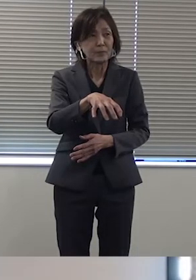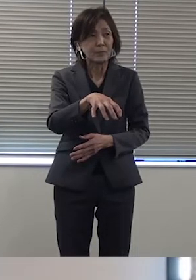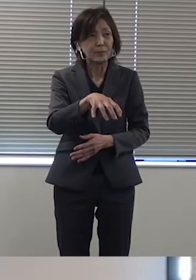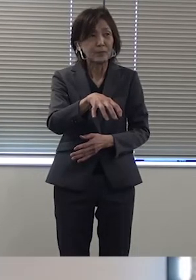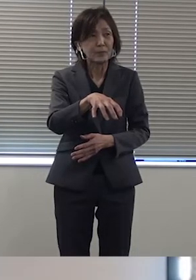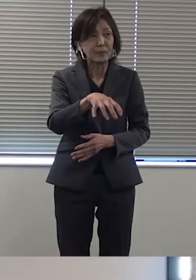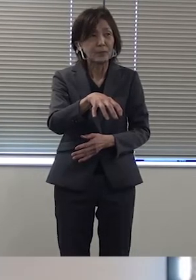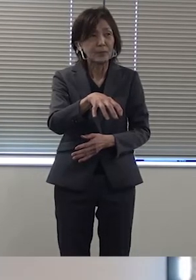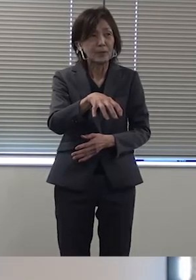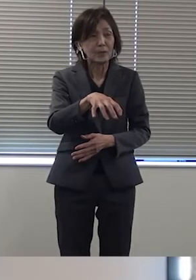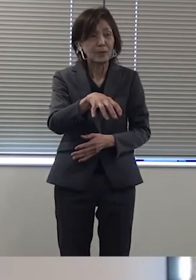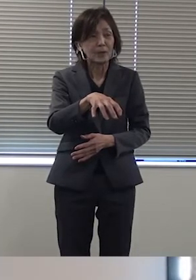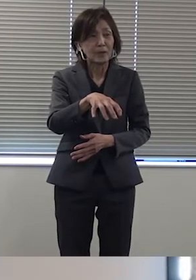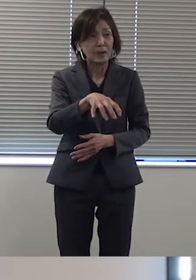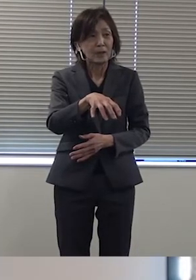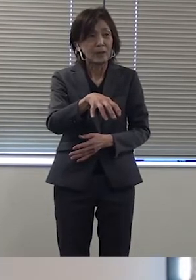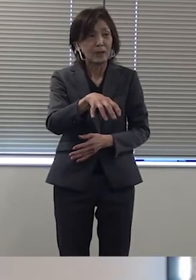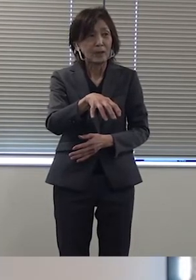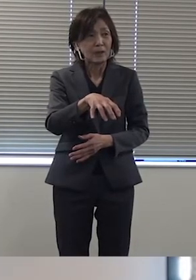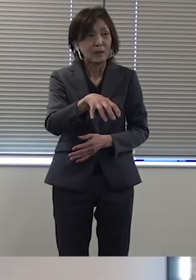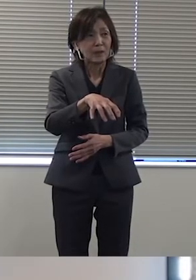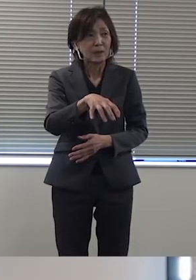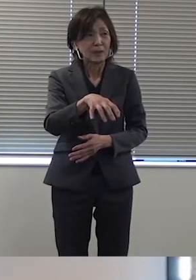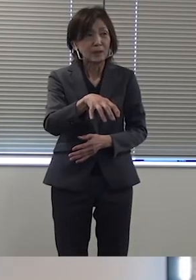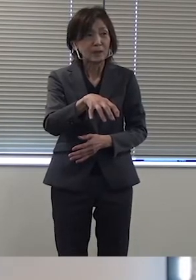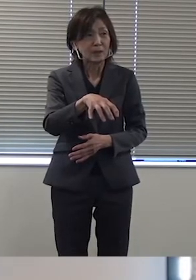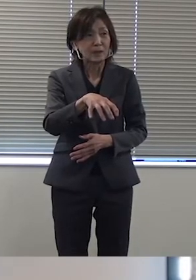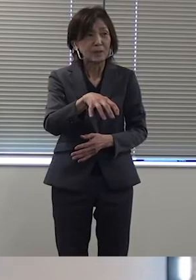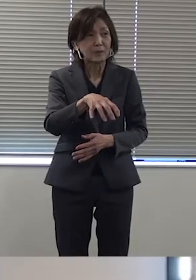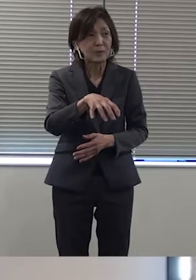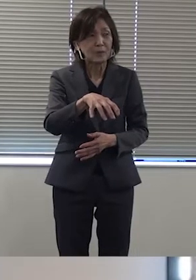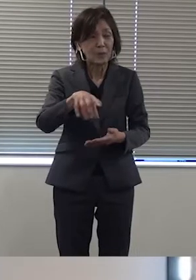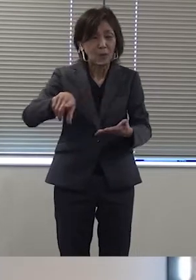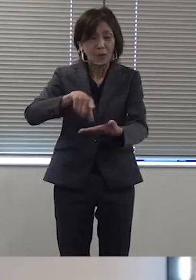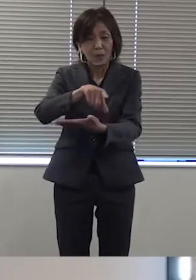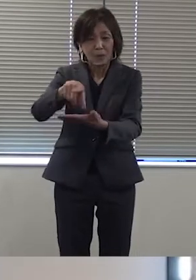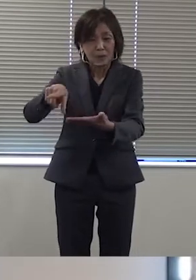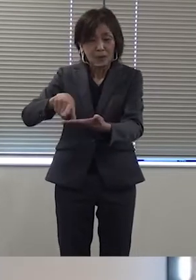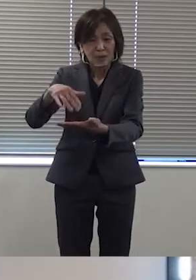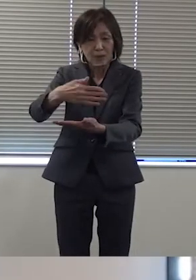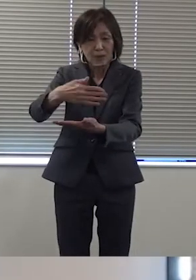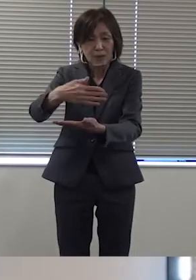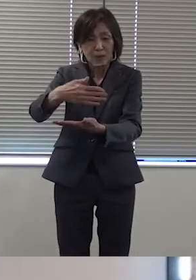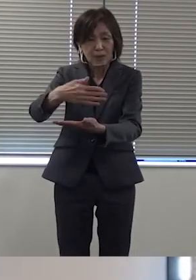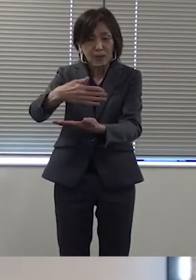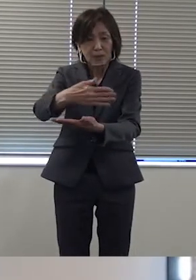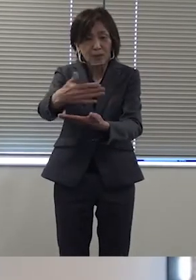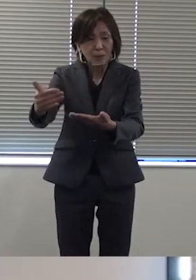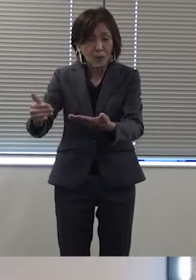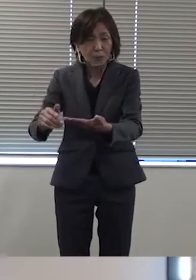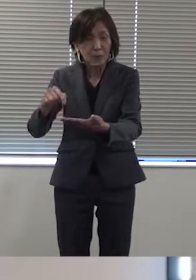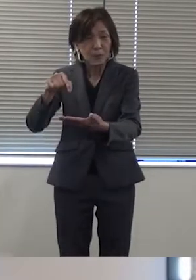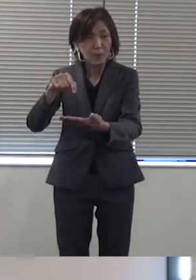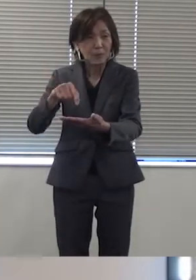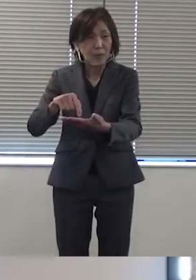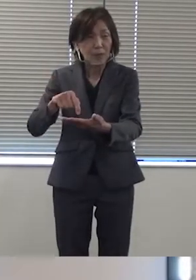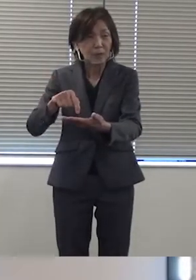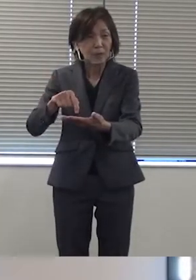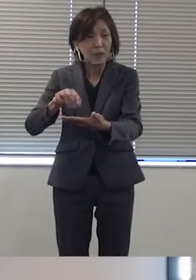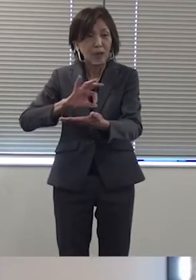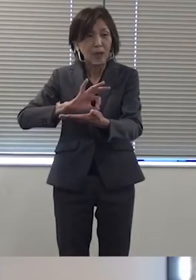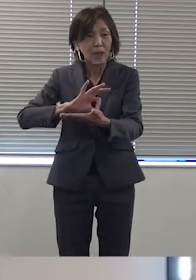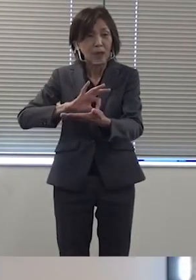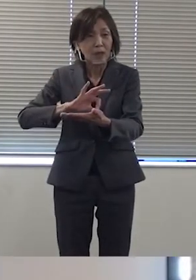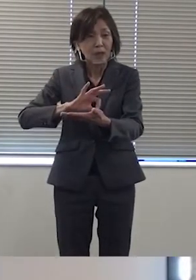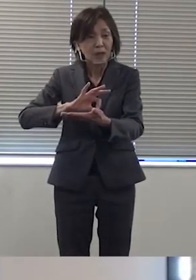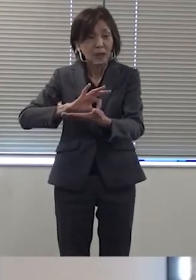の場としてなんか活用していこうという考えなのか、そのなんか大まかなこういうなんかビジョンというのもしあればちょっとおっし